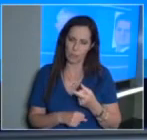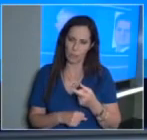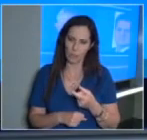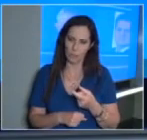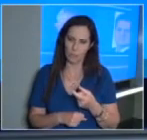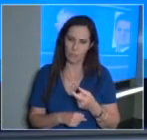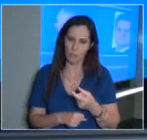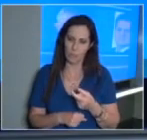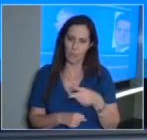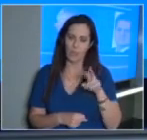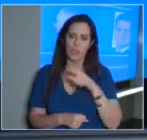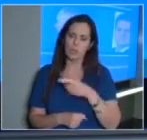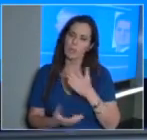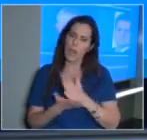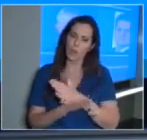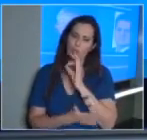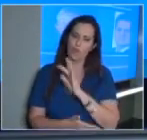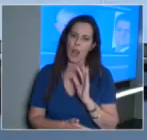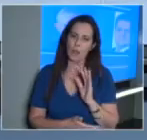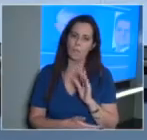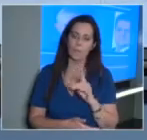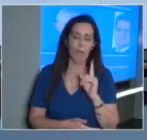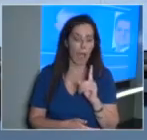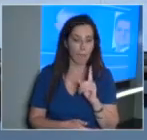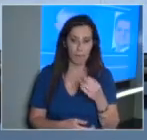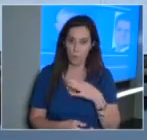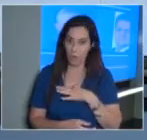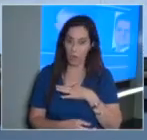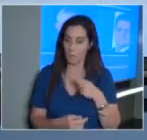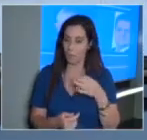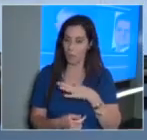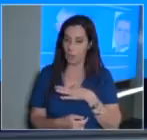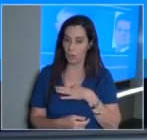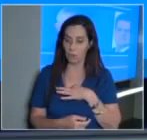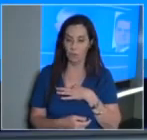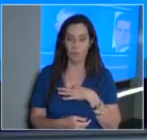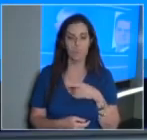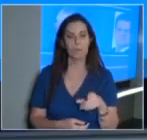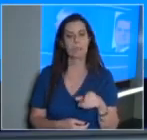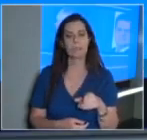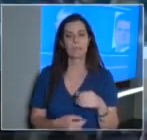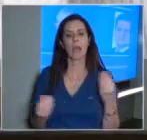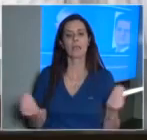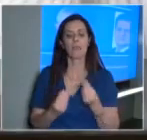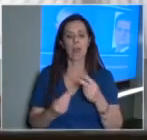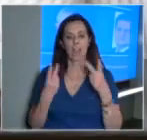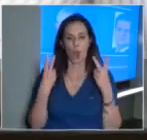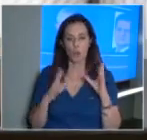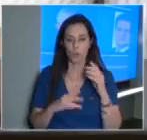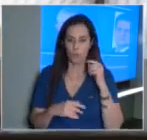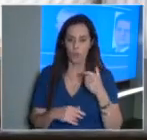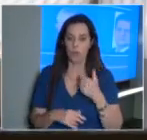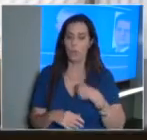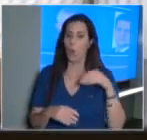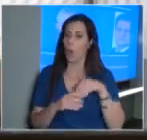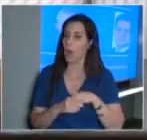שהם, יש להם את השיקולים שלהם, אבל מבחינתנו, מבחינת עמדה, וזה משהו, הדבר העיקרי,